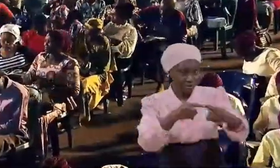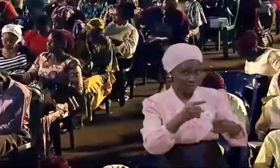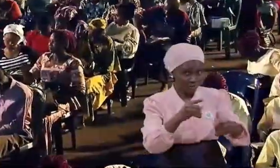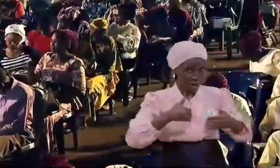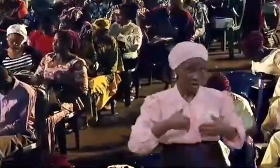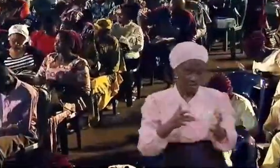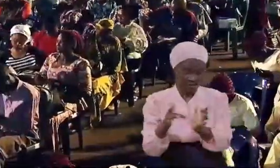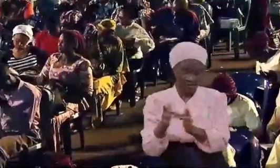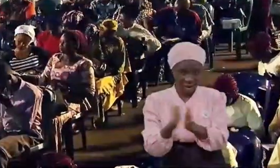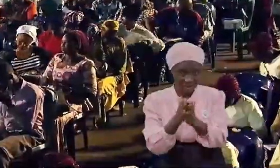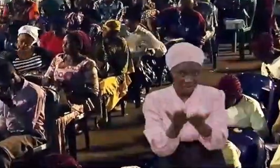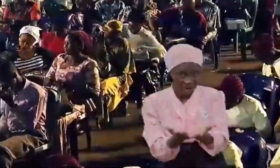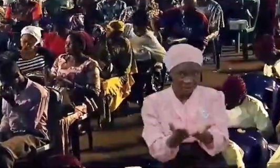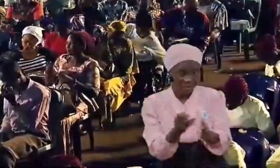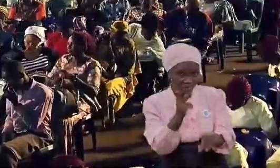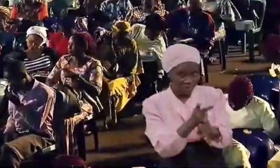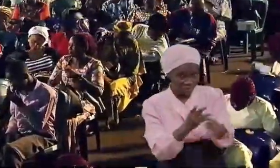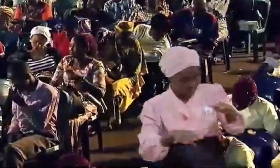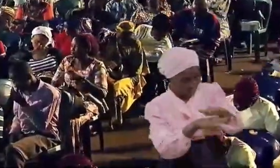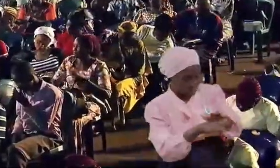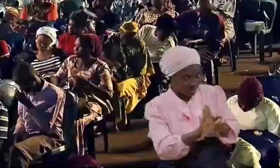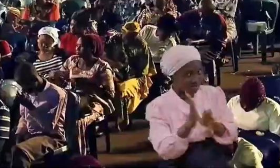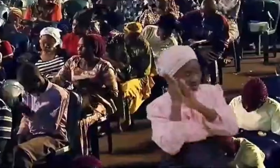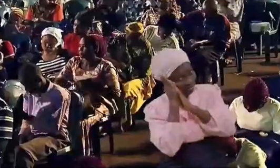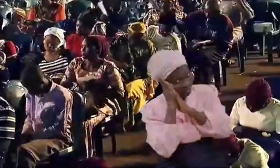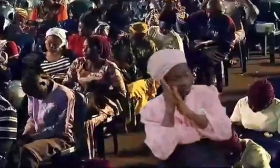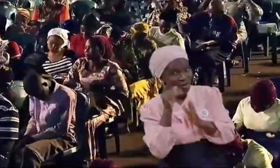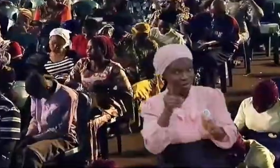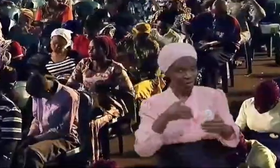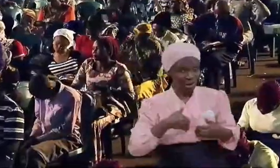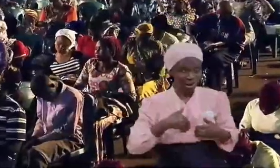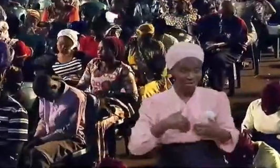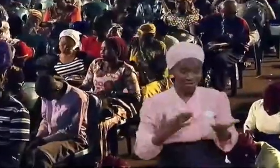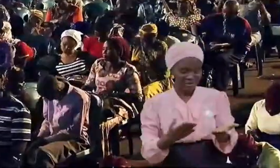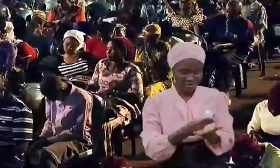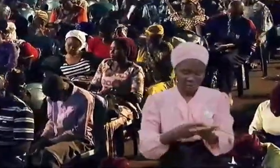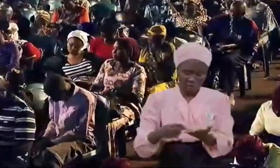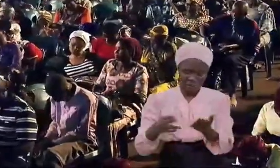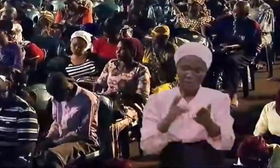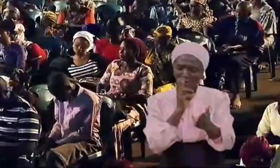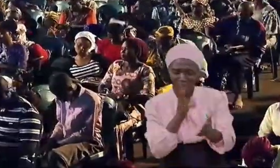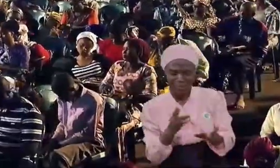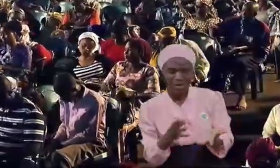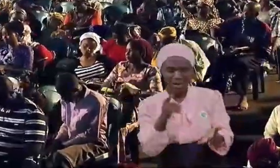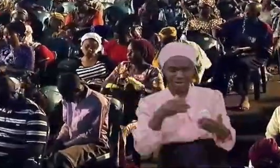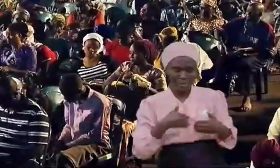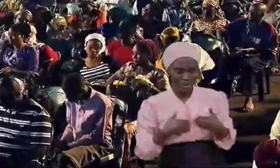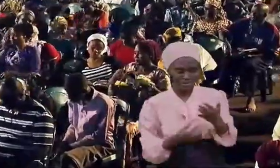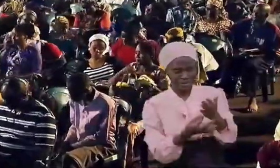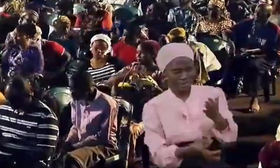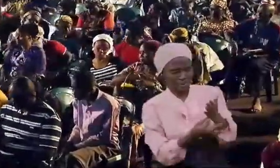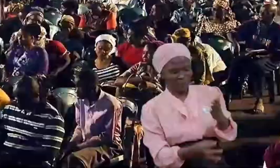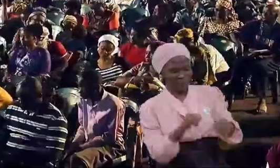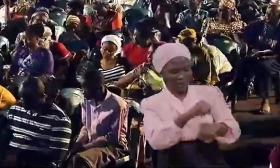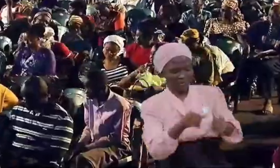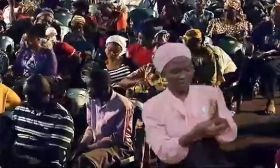Tu te laves avec l'eau sainte. Tu as l'eau bénite. Et tu te laves. Tu te passes ça sur ton corps. Mais